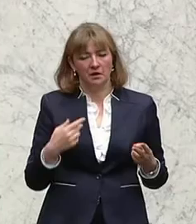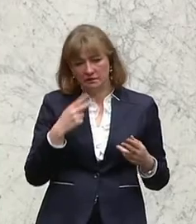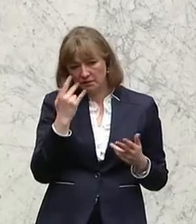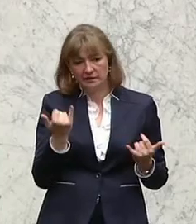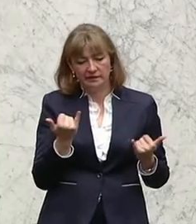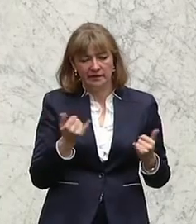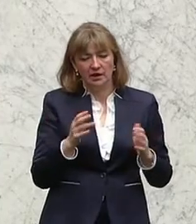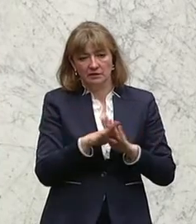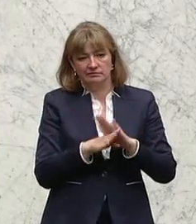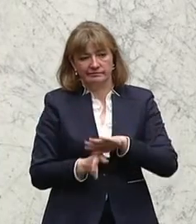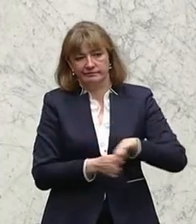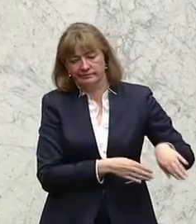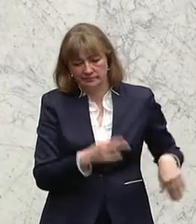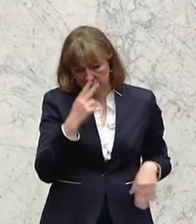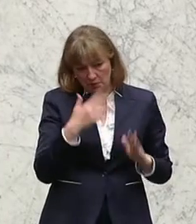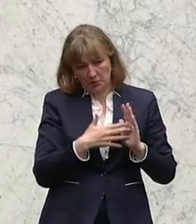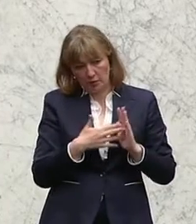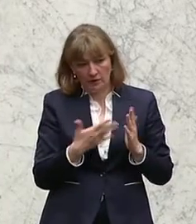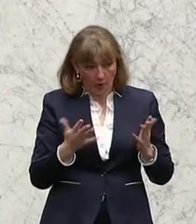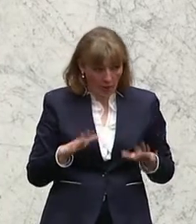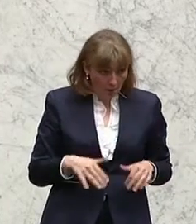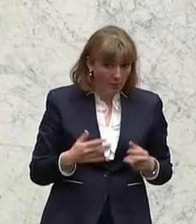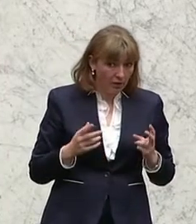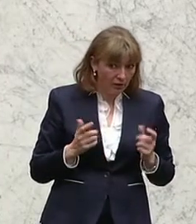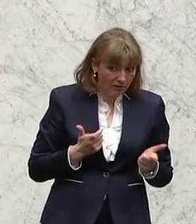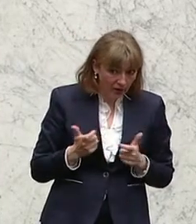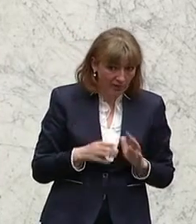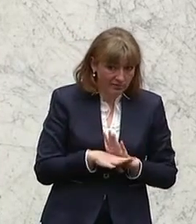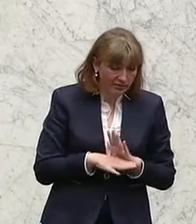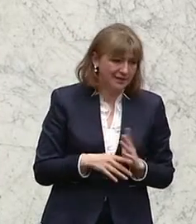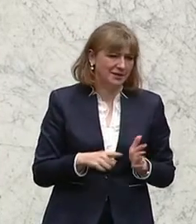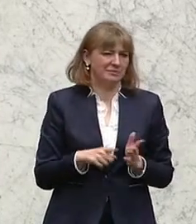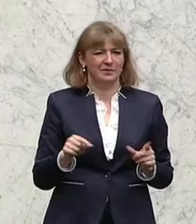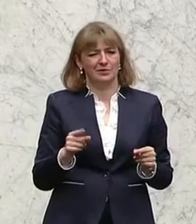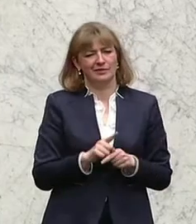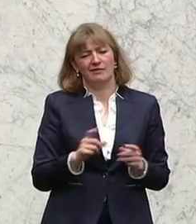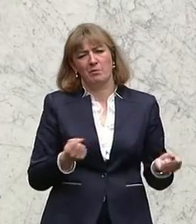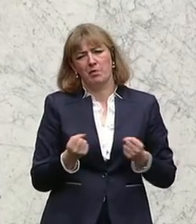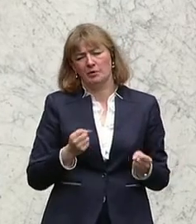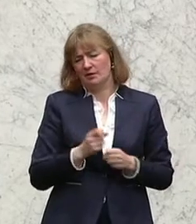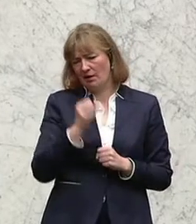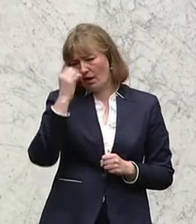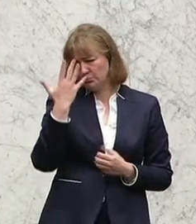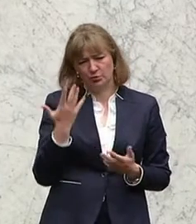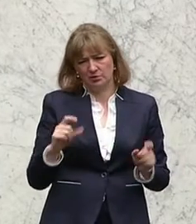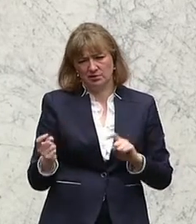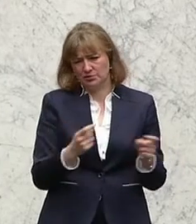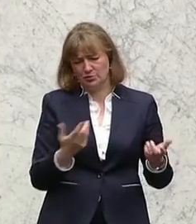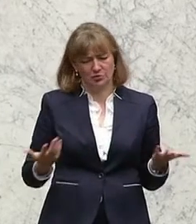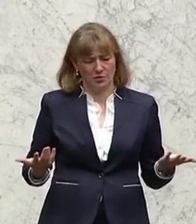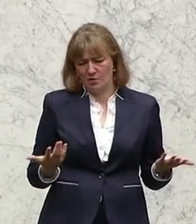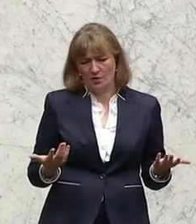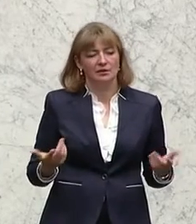einmal beiseite, so war das. Und wir prüfen erst nachher, ob das rechtlich ist. Und diese ganze Symbolpolitik und diese ganzen absurden Debatten führen natürlich dazu, dass